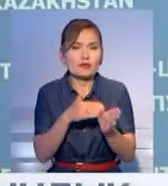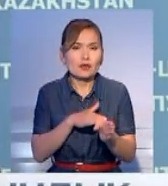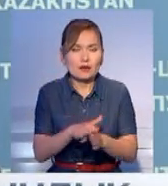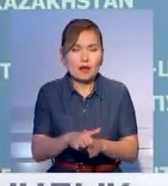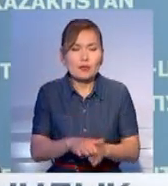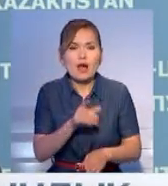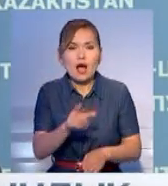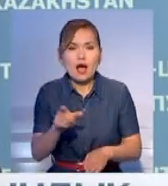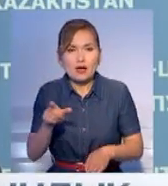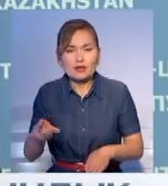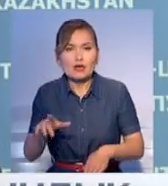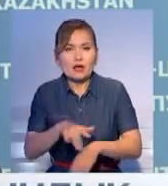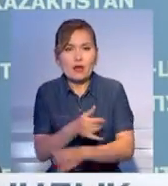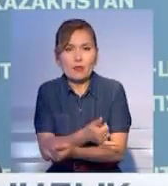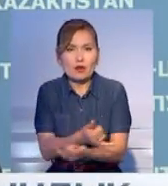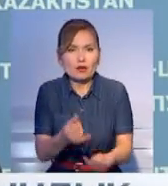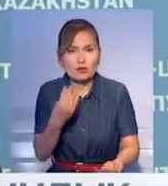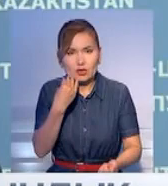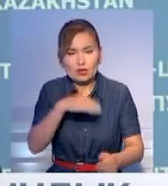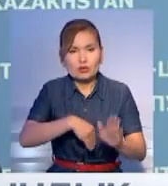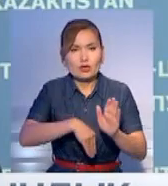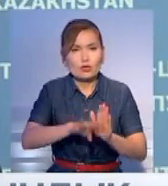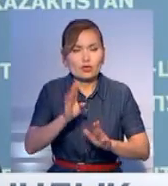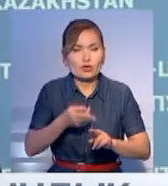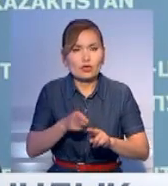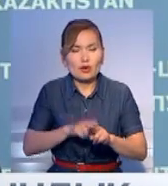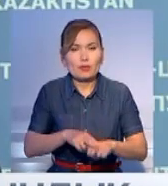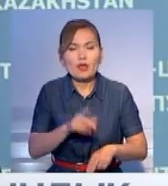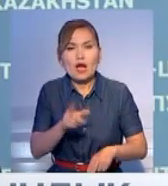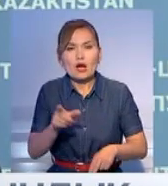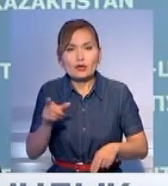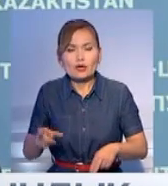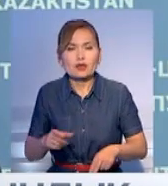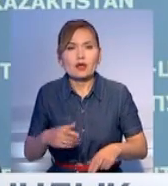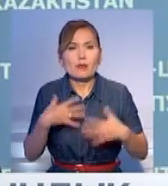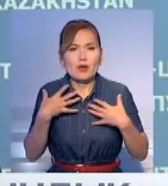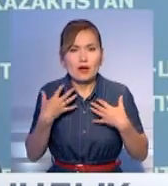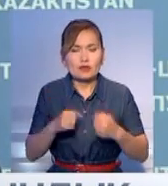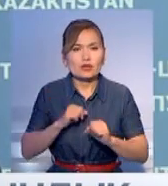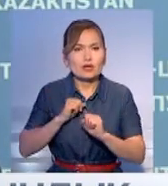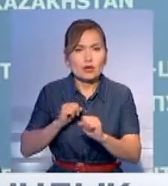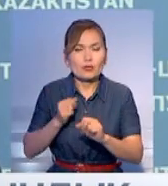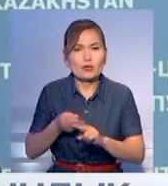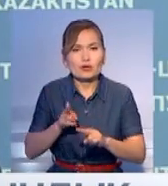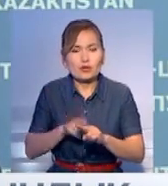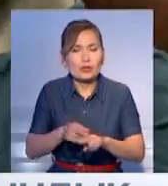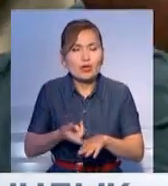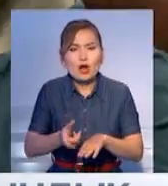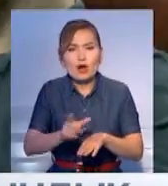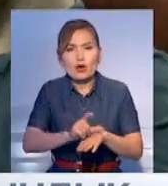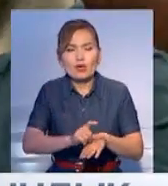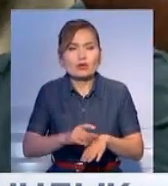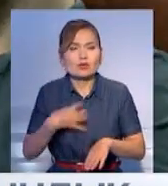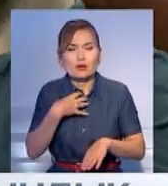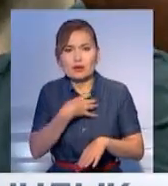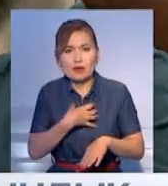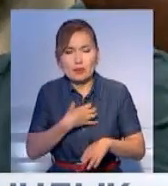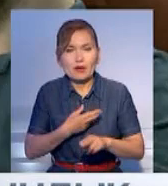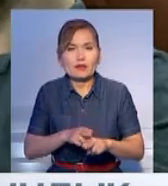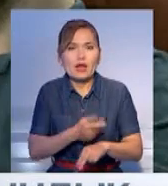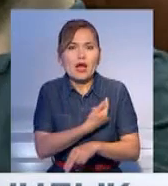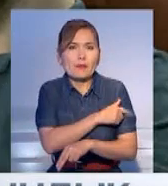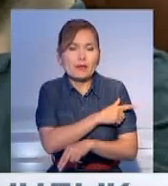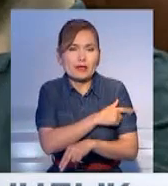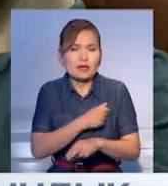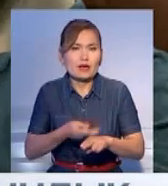барлығына базалық медициналық қызмет түрін көрсетеді. Бұл жерде тұрғындардың сақтандыру бойынша тіркелгені не тіркелмегені маңызды емес. Бәрі де алғашқы